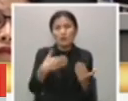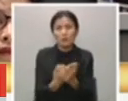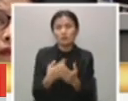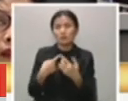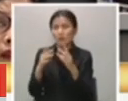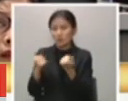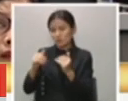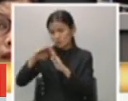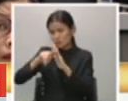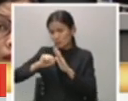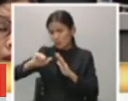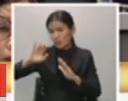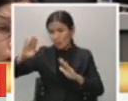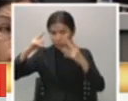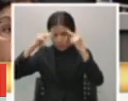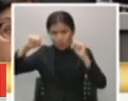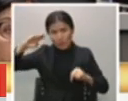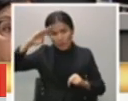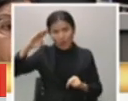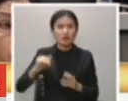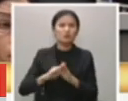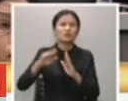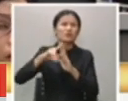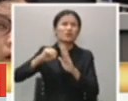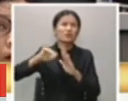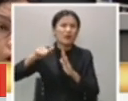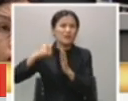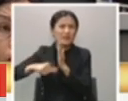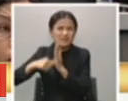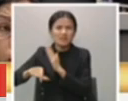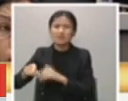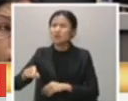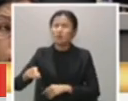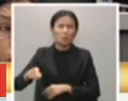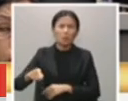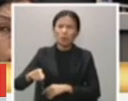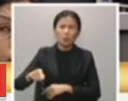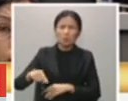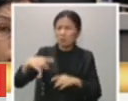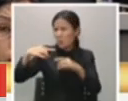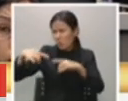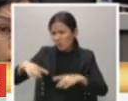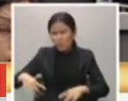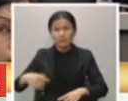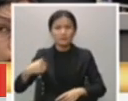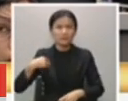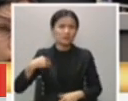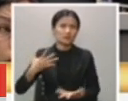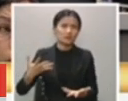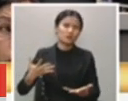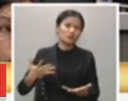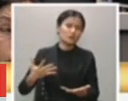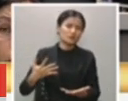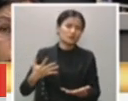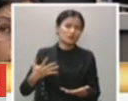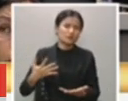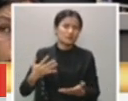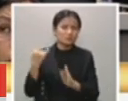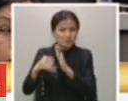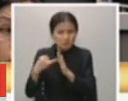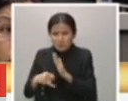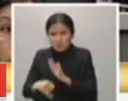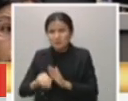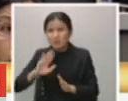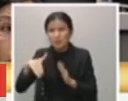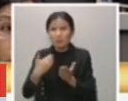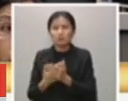านโยบายด้านภาษีผิดทิศผิดทางกลับหัวกลับหาง บางตัวทำออกมาแล้วแทนที่จะเกิดประโยชน์กับก่